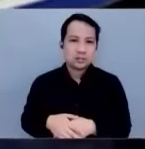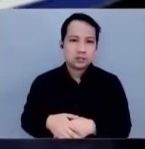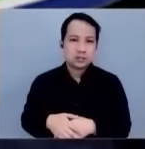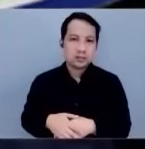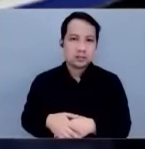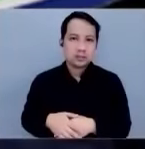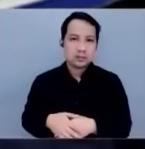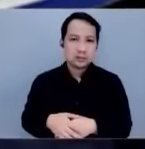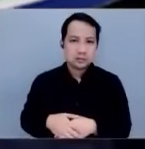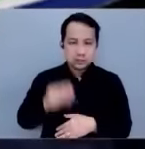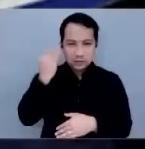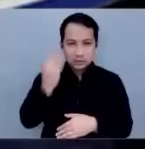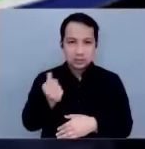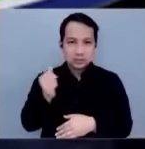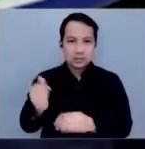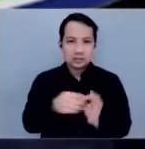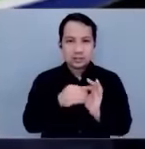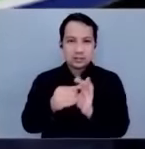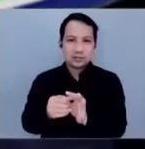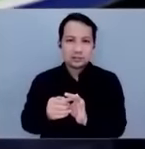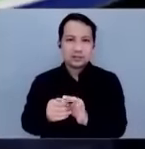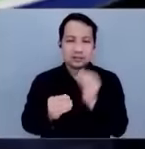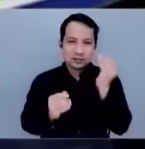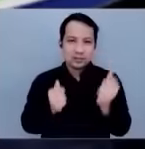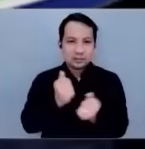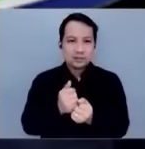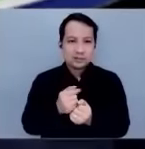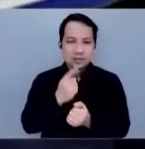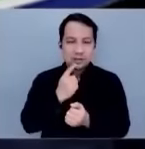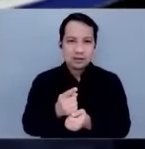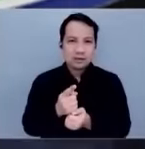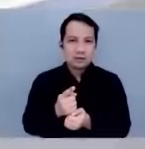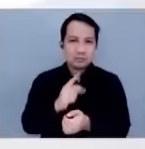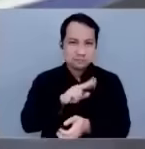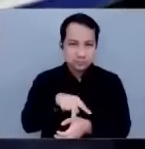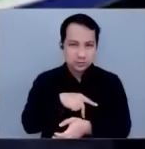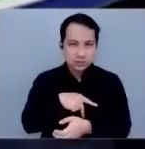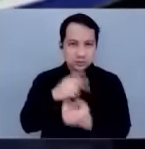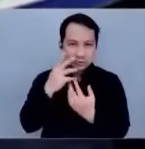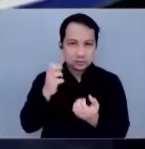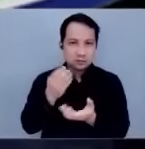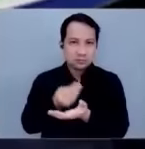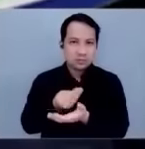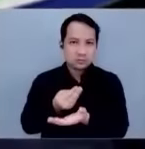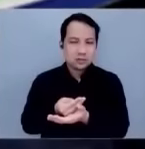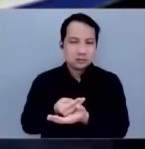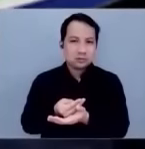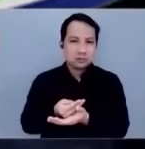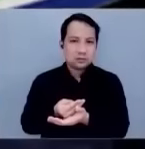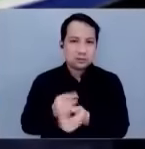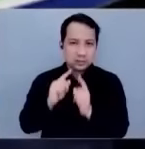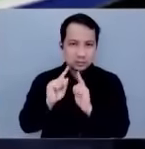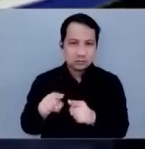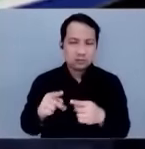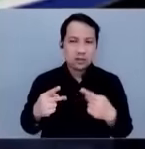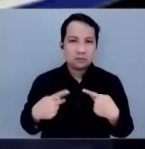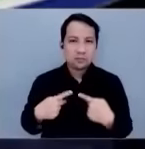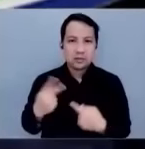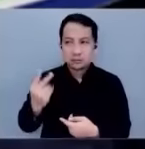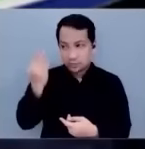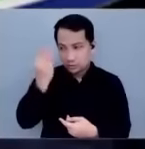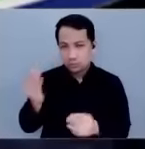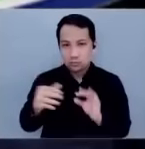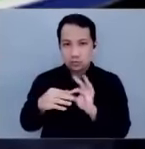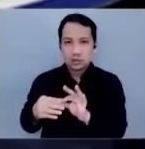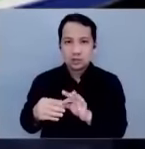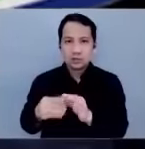natin is a personal grudge and possibly money matters. It was reported na may dalaw daw pong